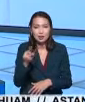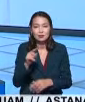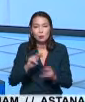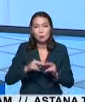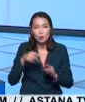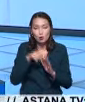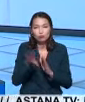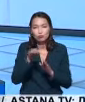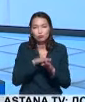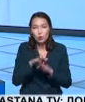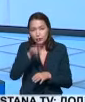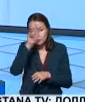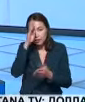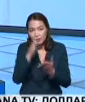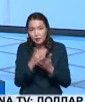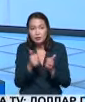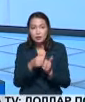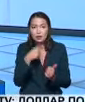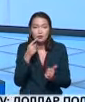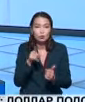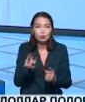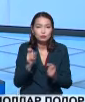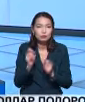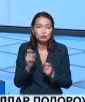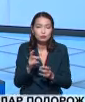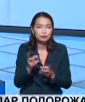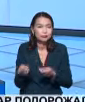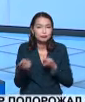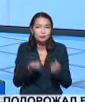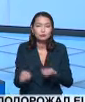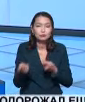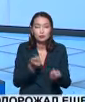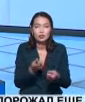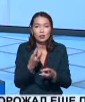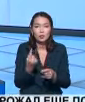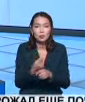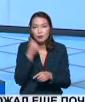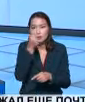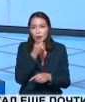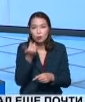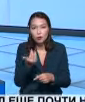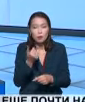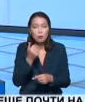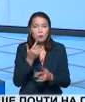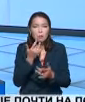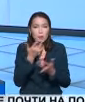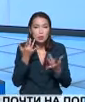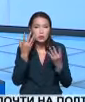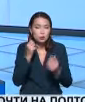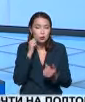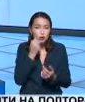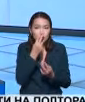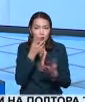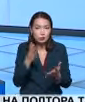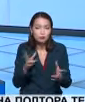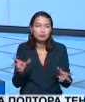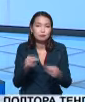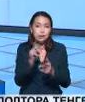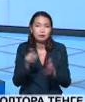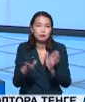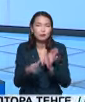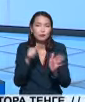тараканы. Соседи говорят, отходы в свое жилье наносит уже не первый год. Правда, последние дни старушку никто не видел. Пришлось вызвать спасателей. И внутри всех